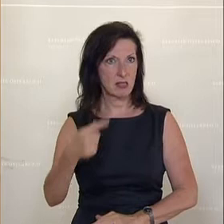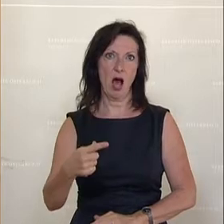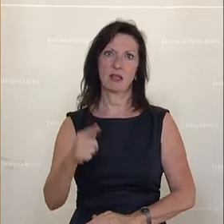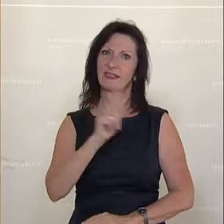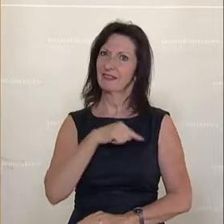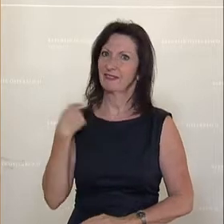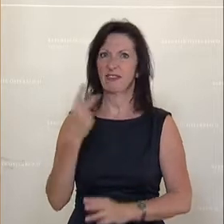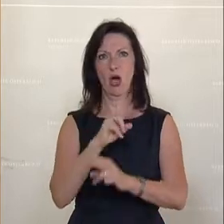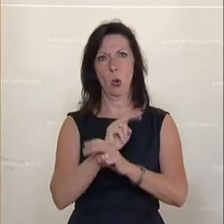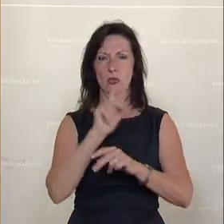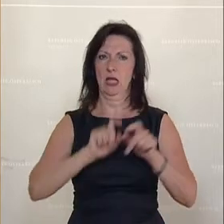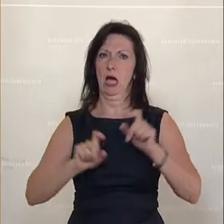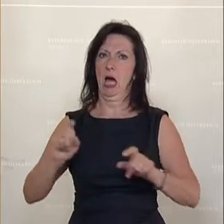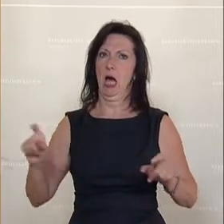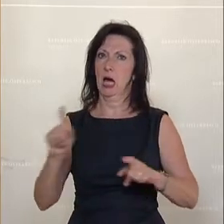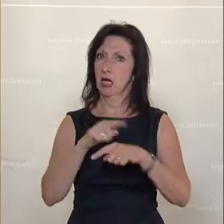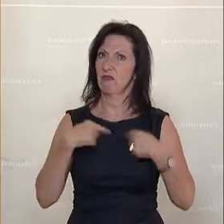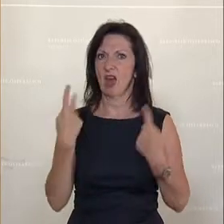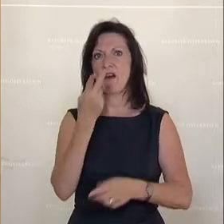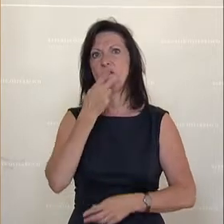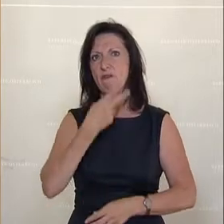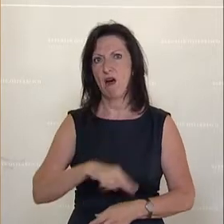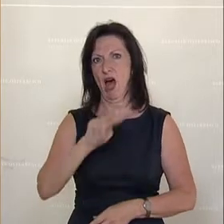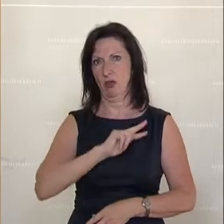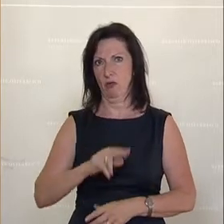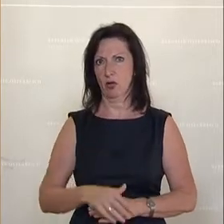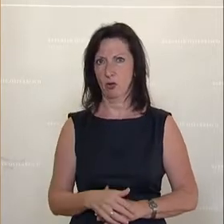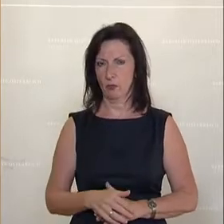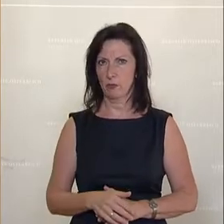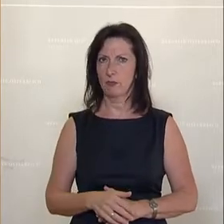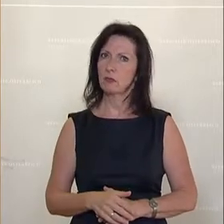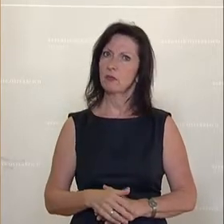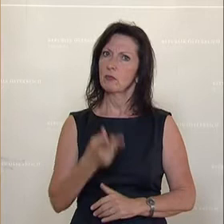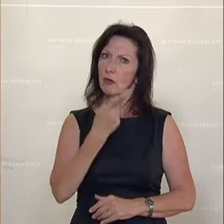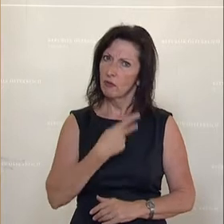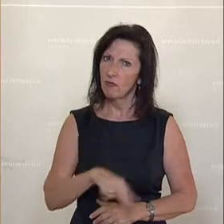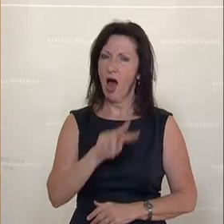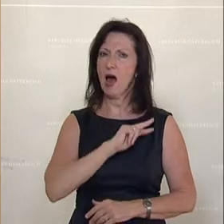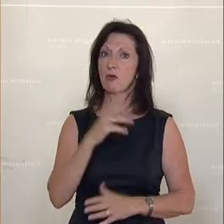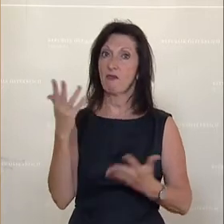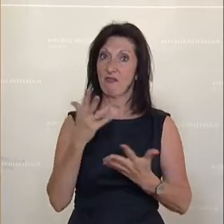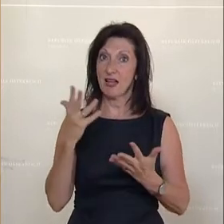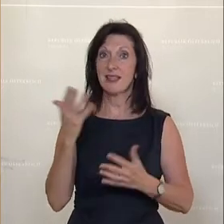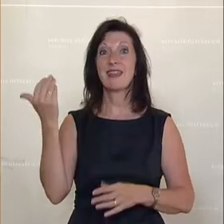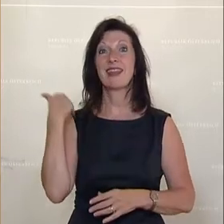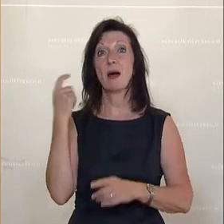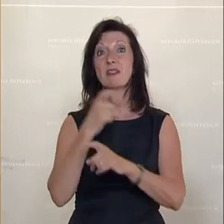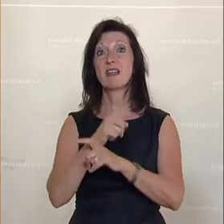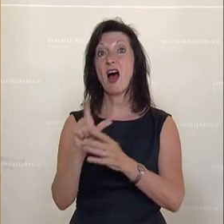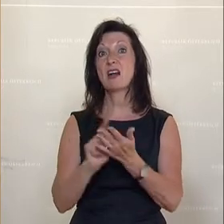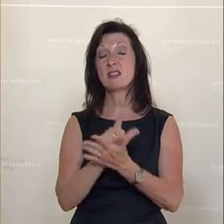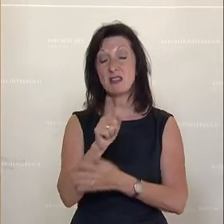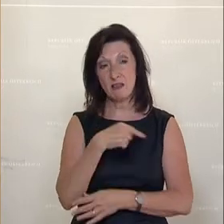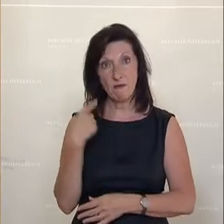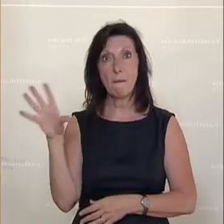österreicherinnen und österreicher für die verantwortung für die beteiligung an den verbrechen des nationalsozialismus bekannt